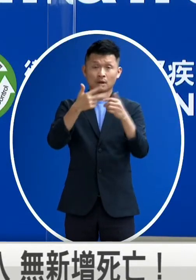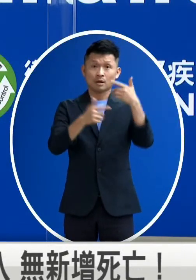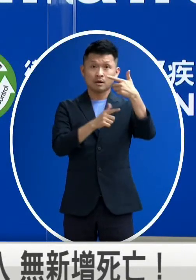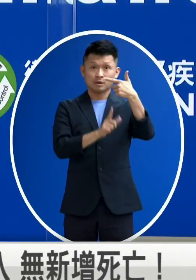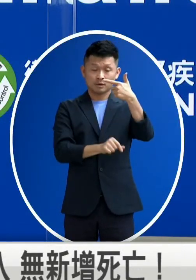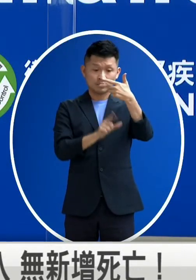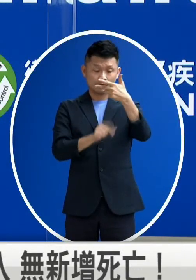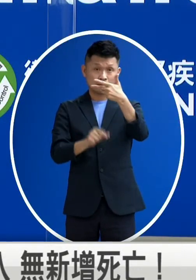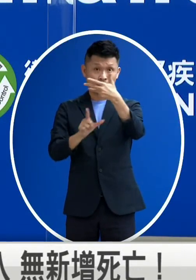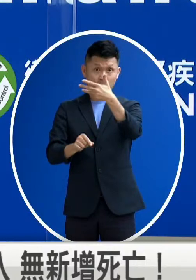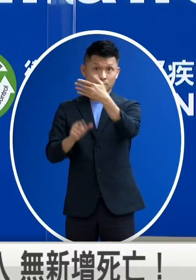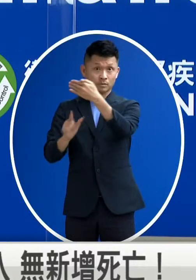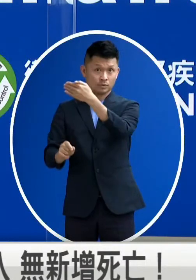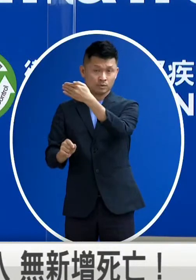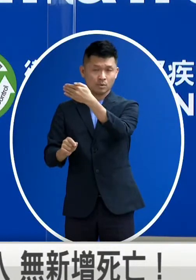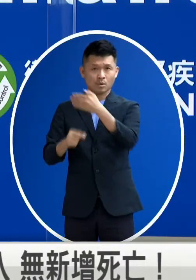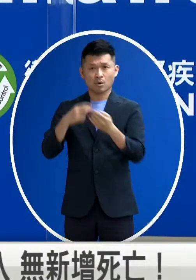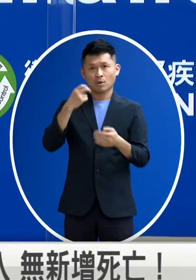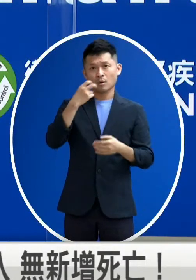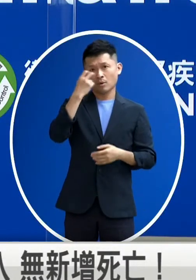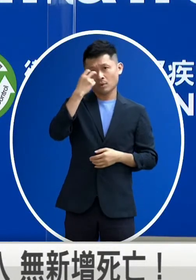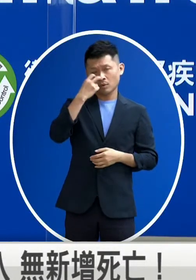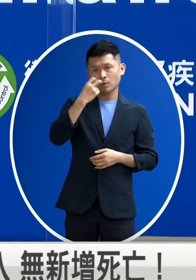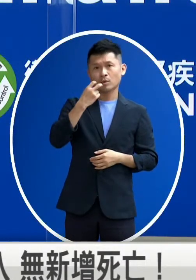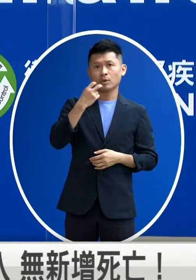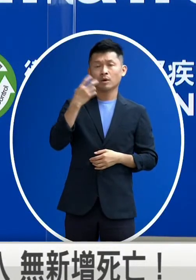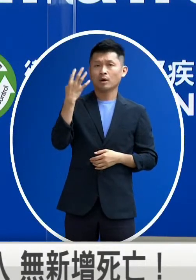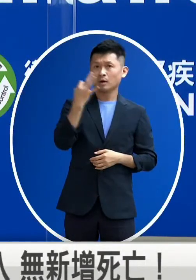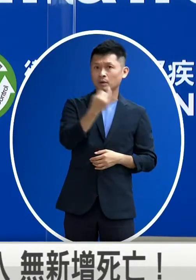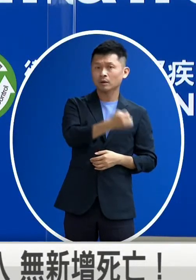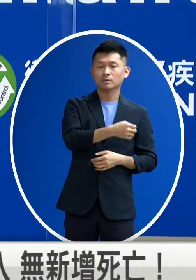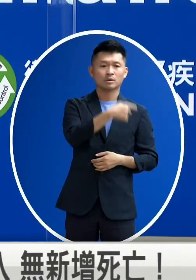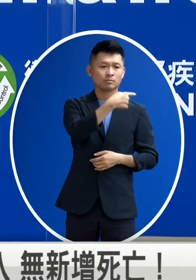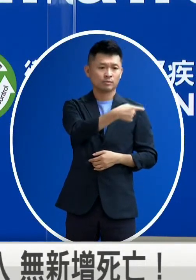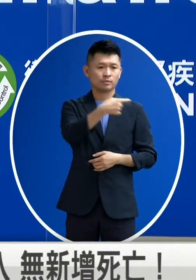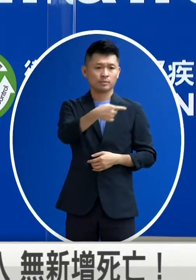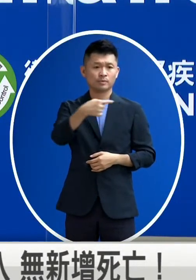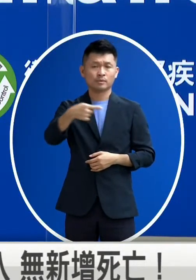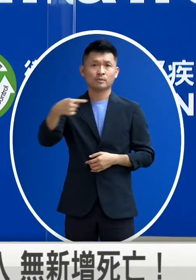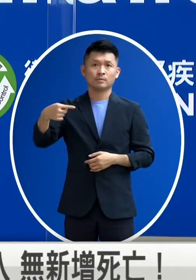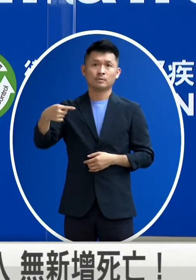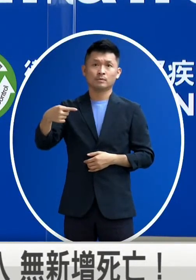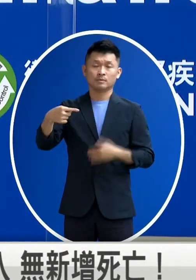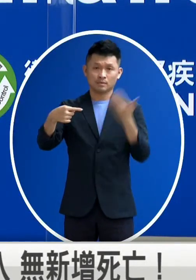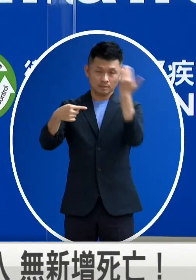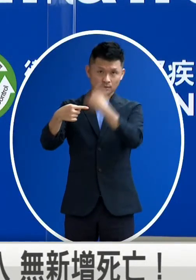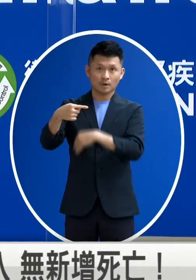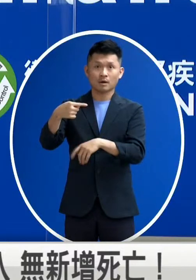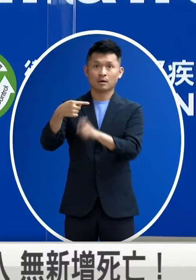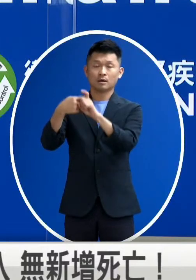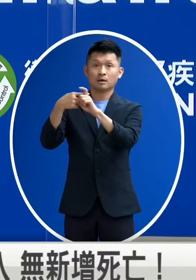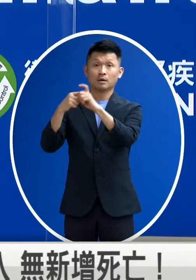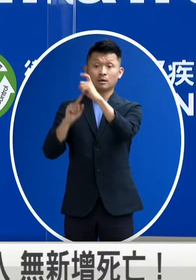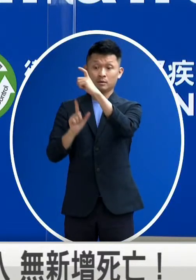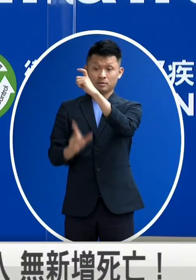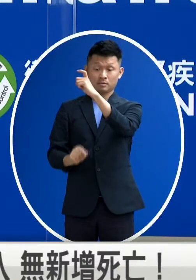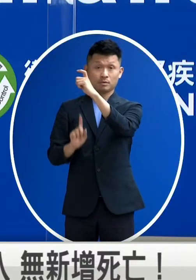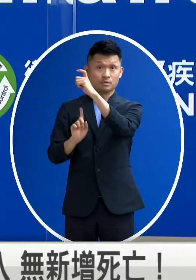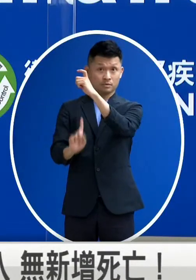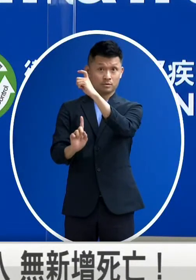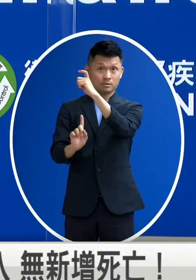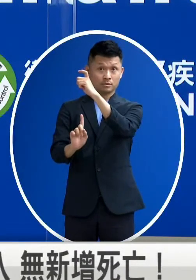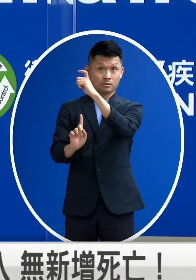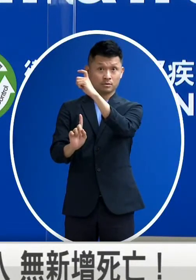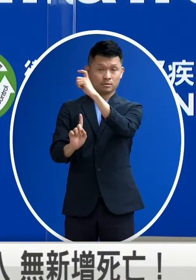6、7、8、9月就多次的裁剪 PCR 的记录都是阴性那刚刚也说过，在